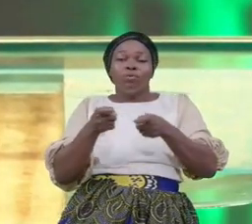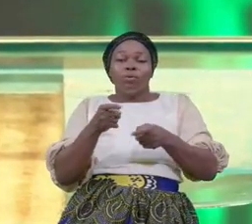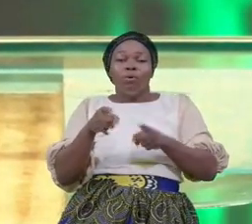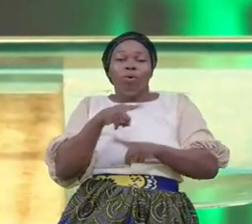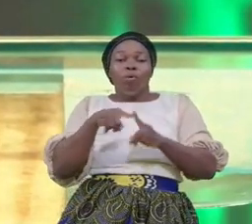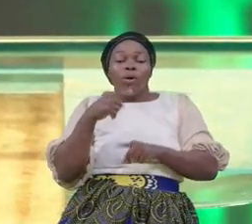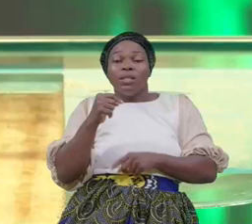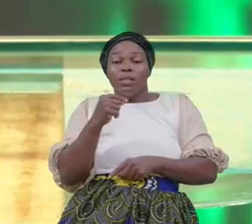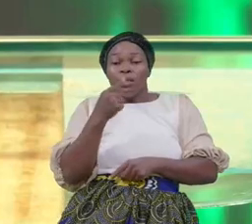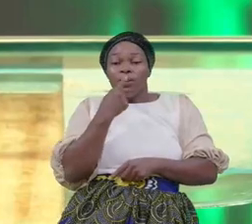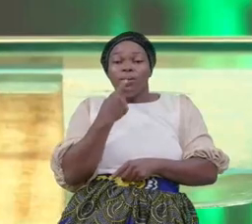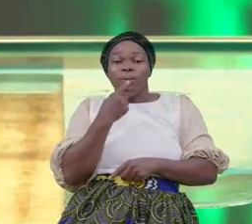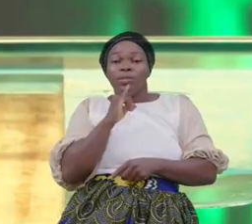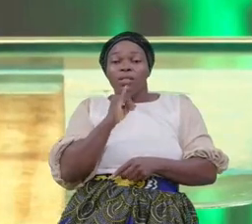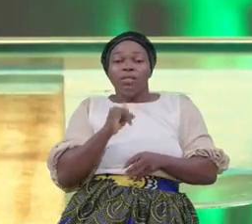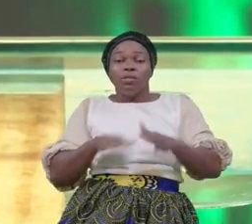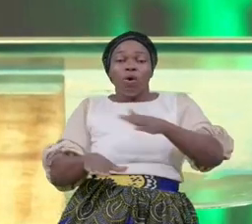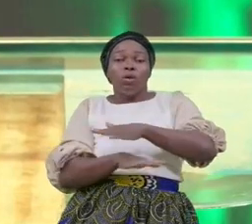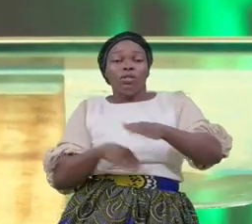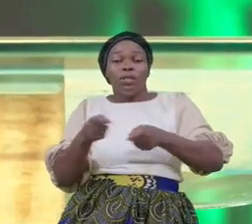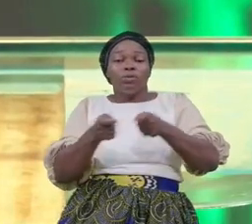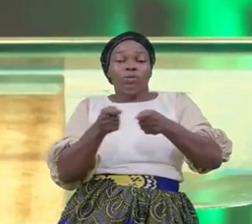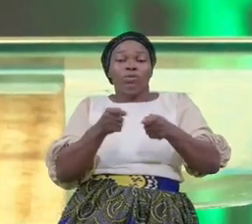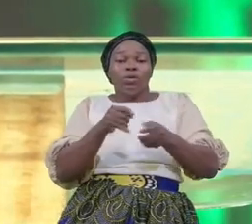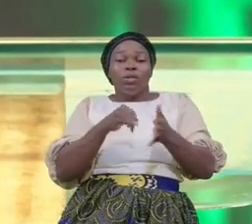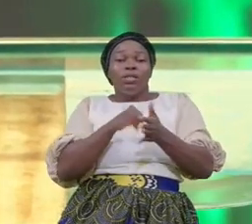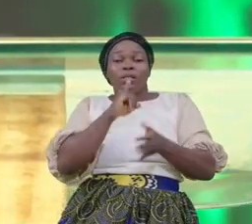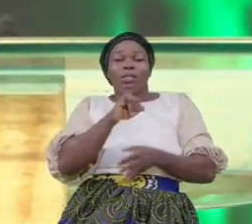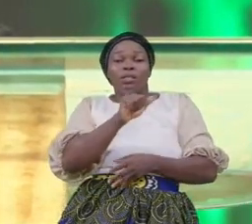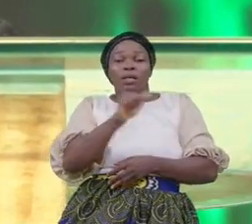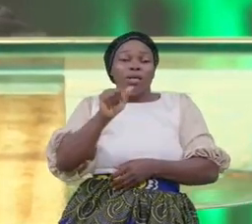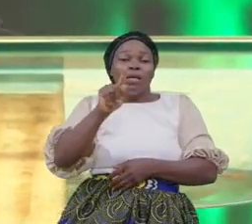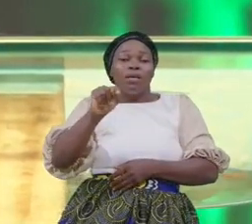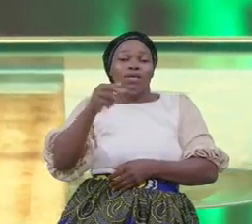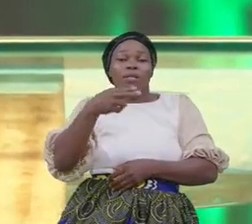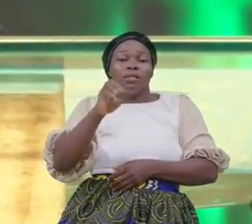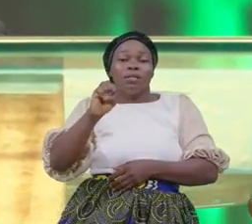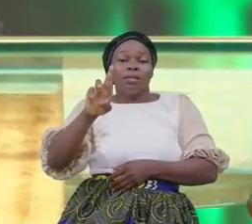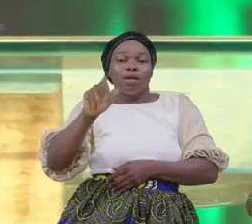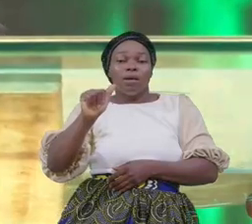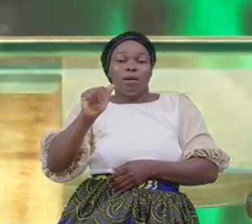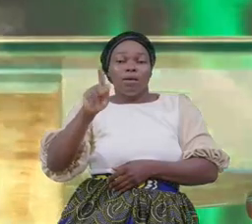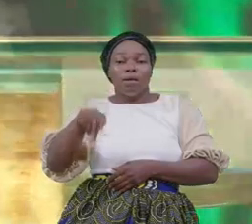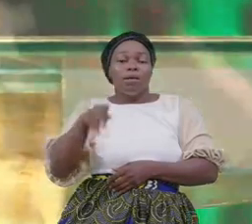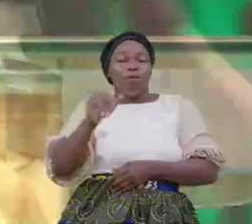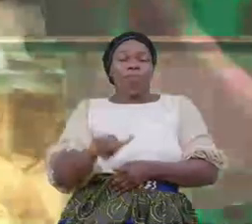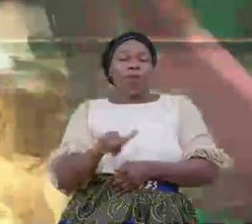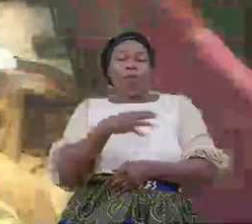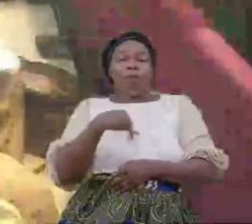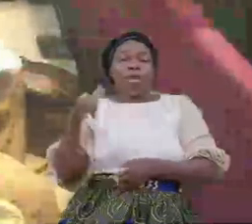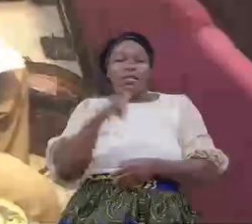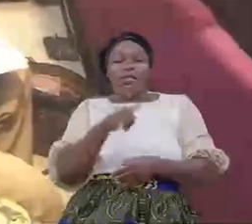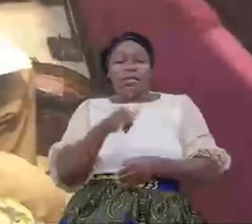bouche, les lèvres sont mises sous contrôle, c'est une thérapie. Ils doivent apprendre cette thérapie de